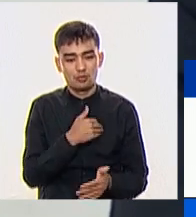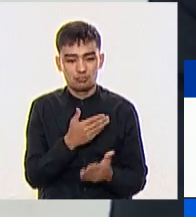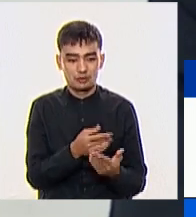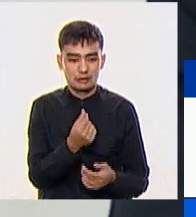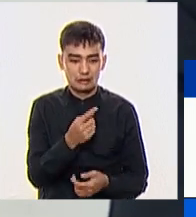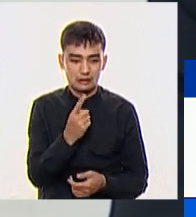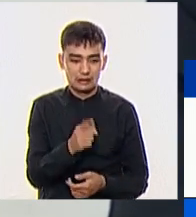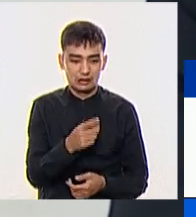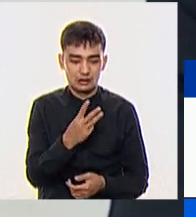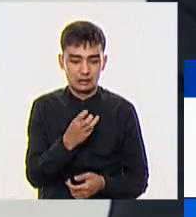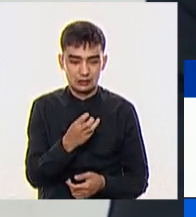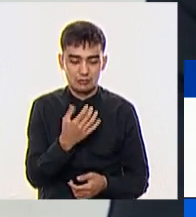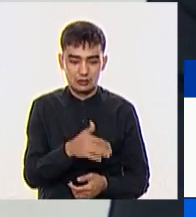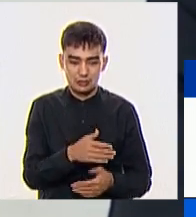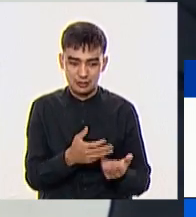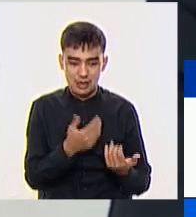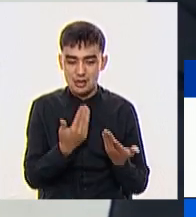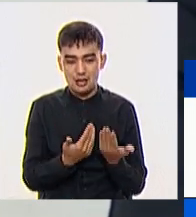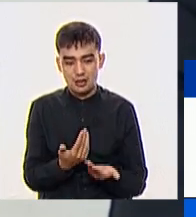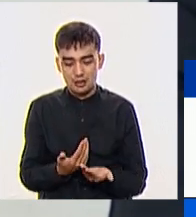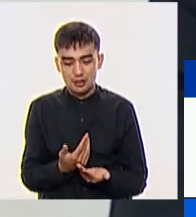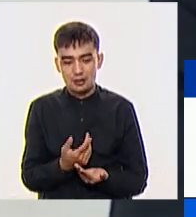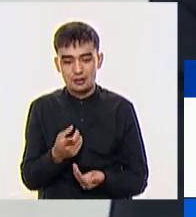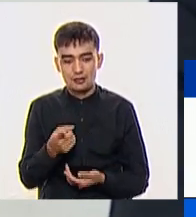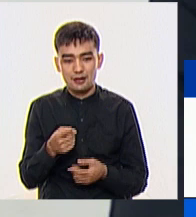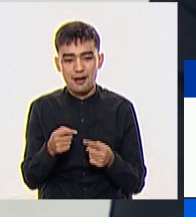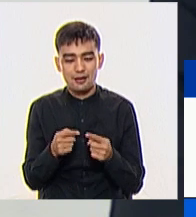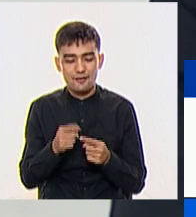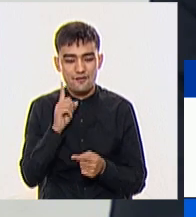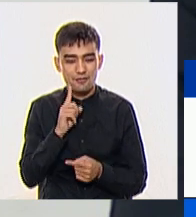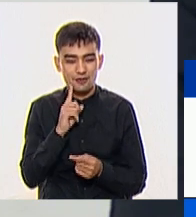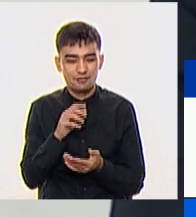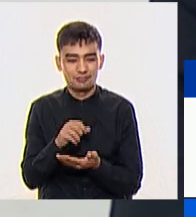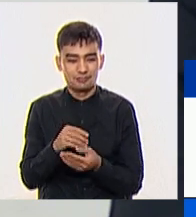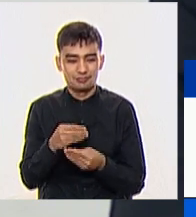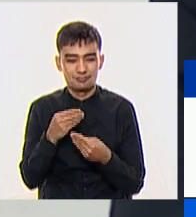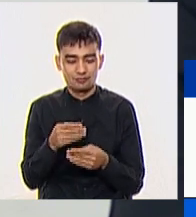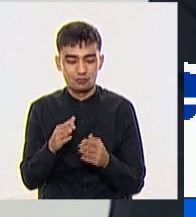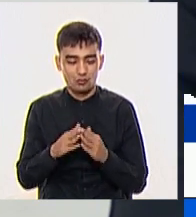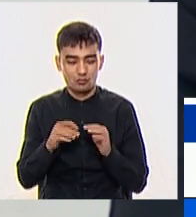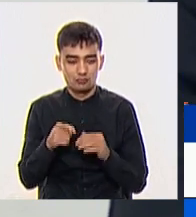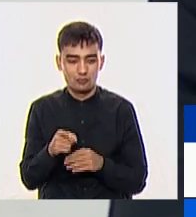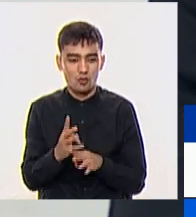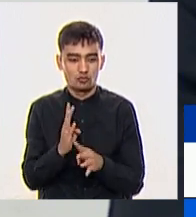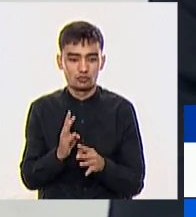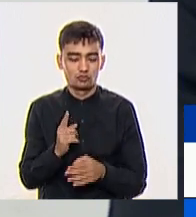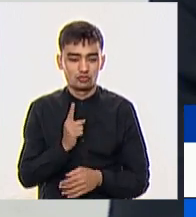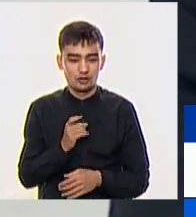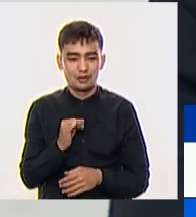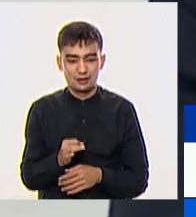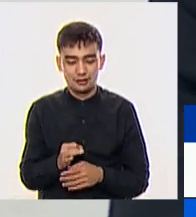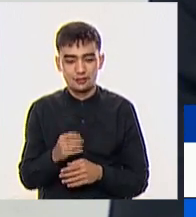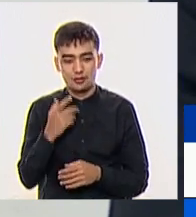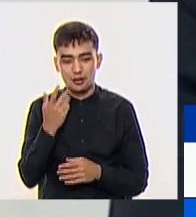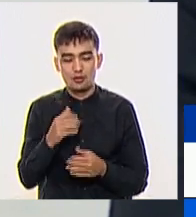алады бағаланған болмаса жаңағы жалдамалы үйге соған неге кезекке тұрып